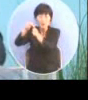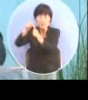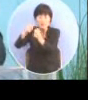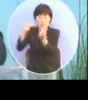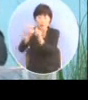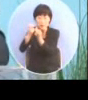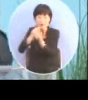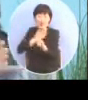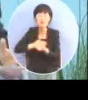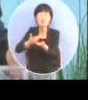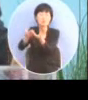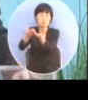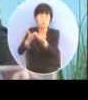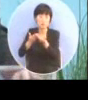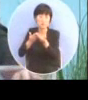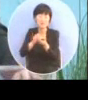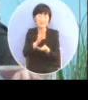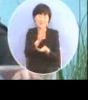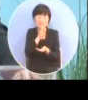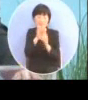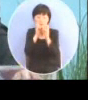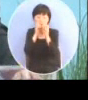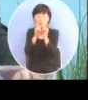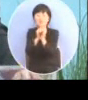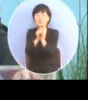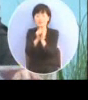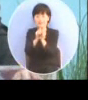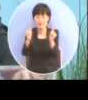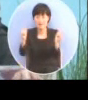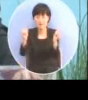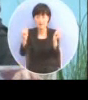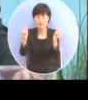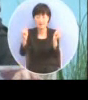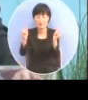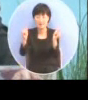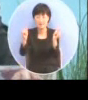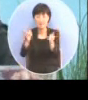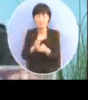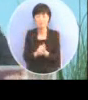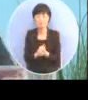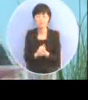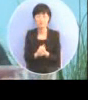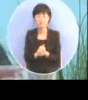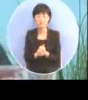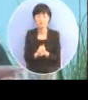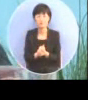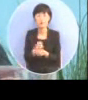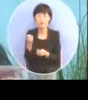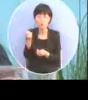Và Ngài là Đấng Tiên Tri để nói về con đường cứu rỗi đến Đức Chúa Trời.